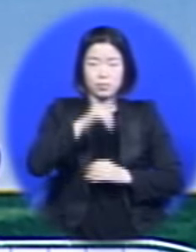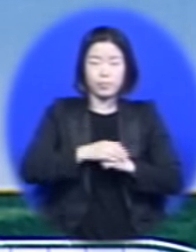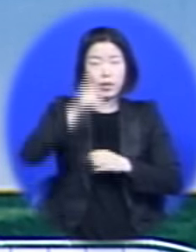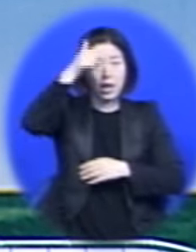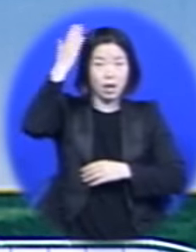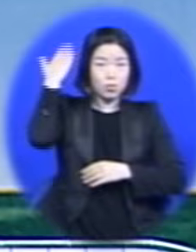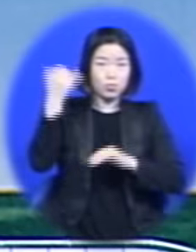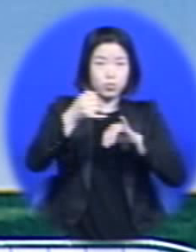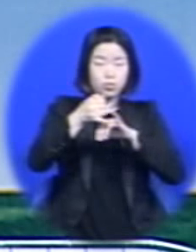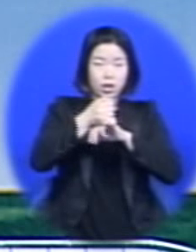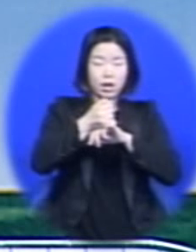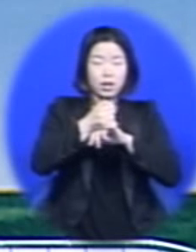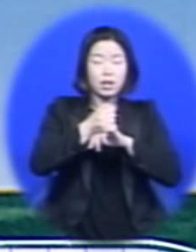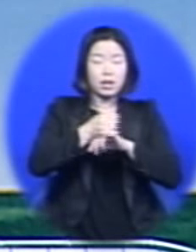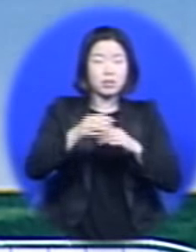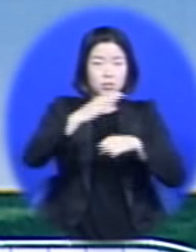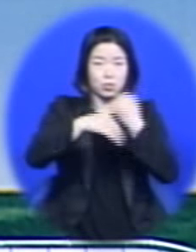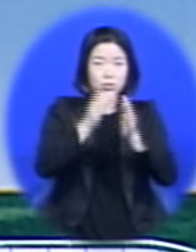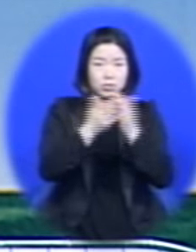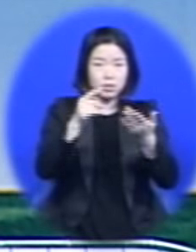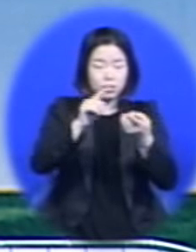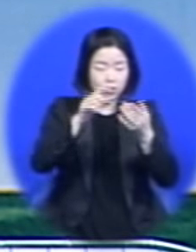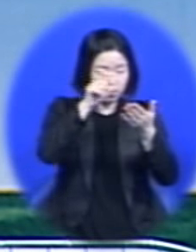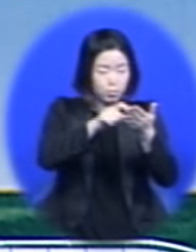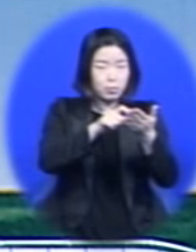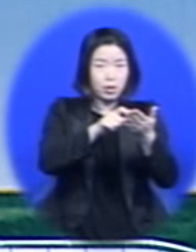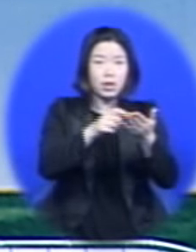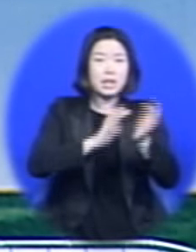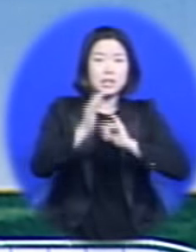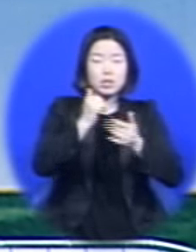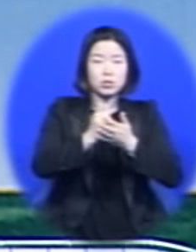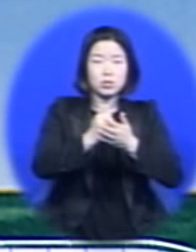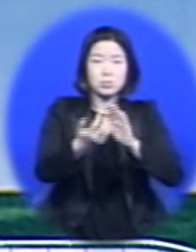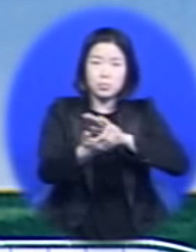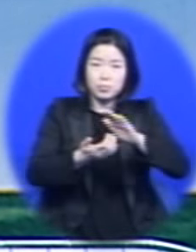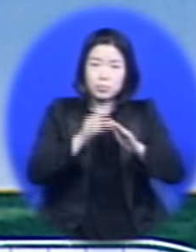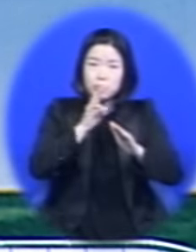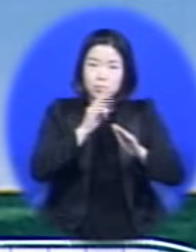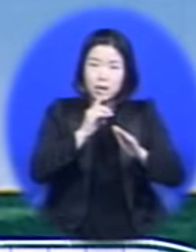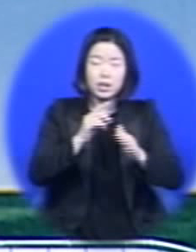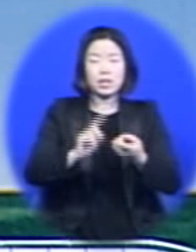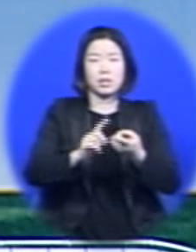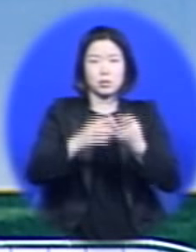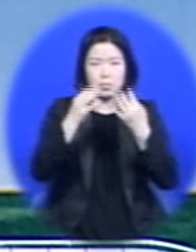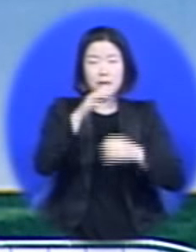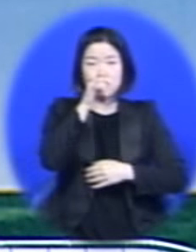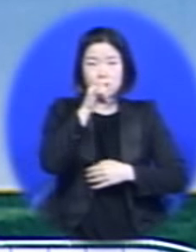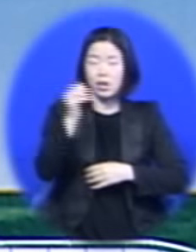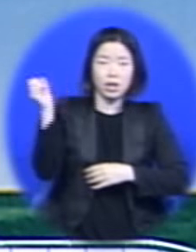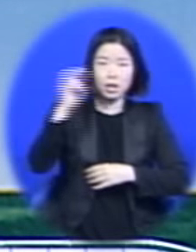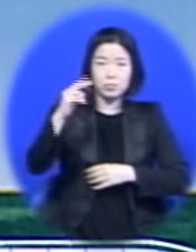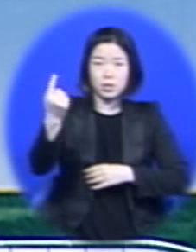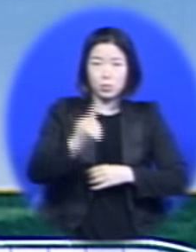구약 성경에 예수 그리스도의 예언에 대해서 너무나 많은 말씀이 나옵니다. 예수님은 갑자기 오신 분이